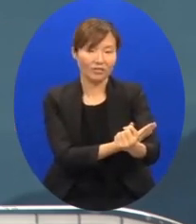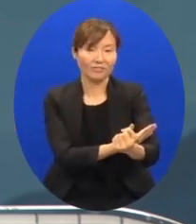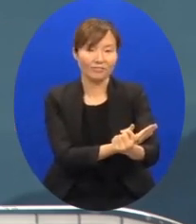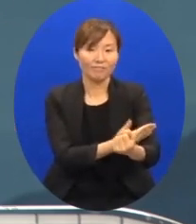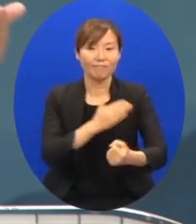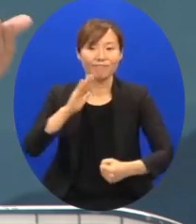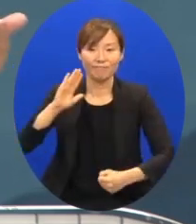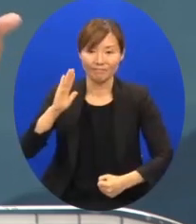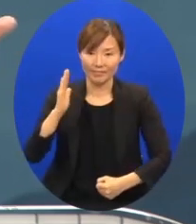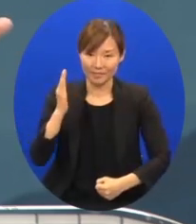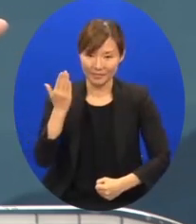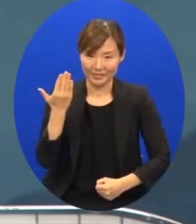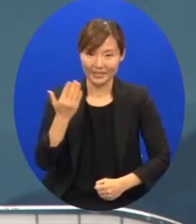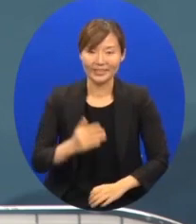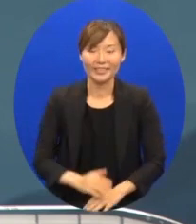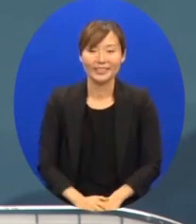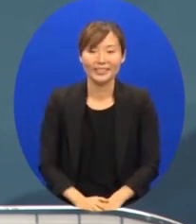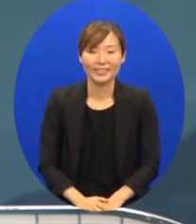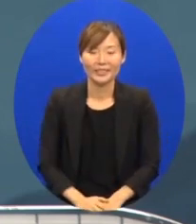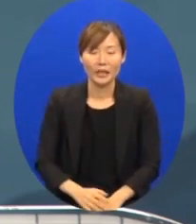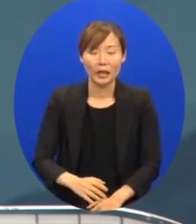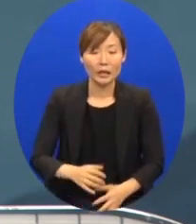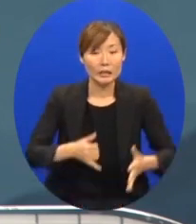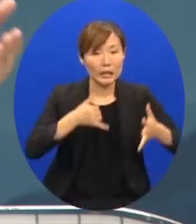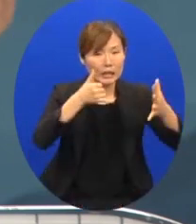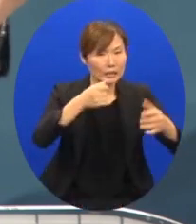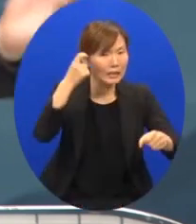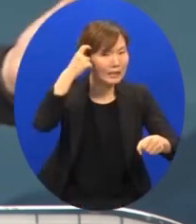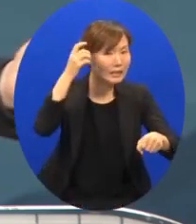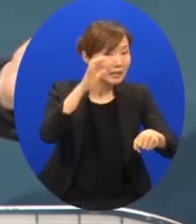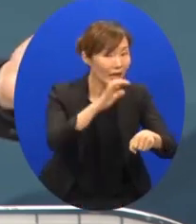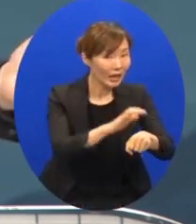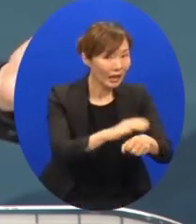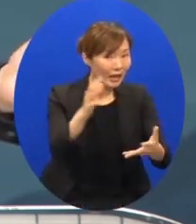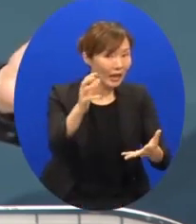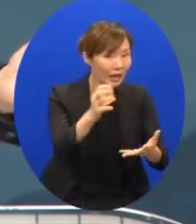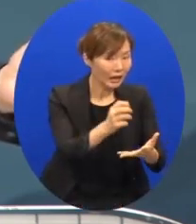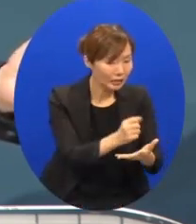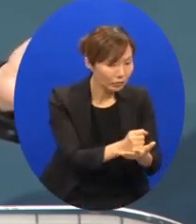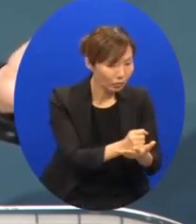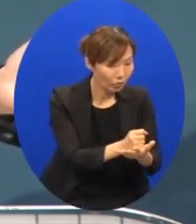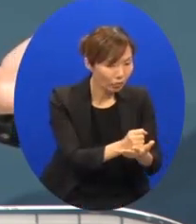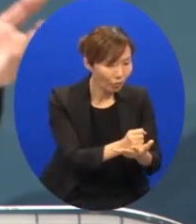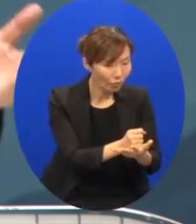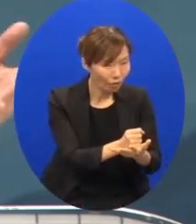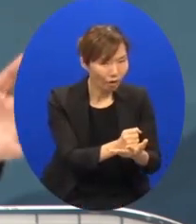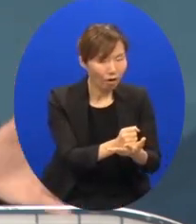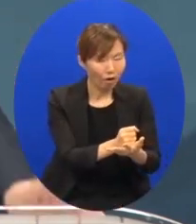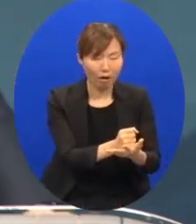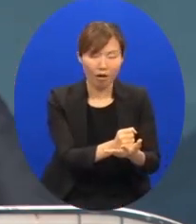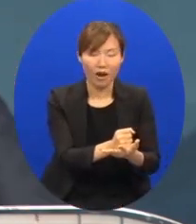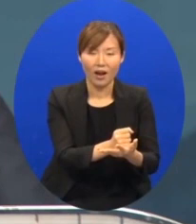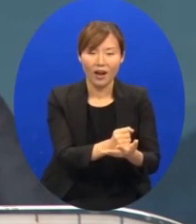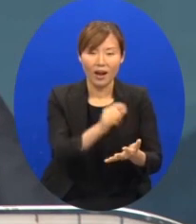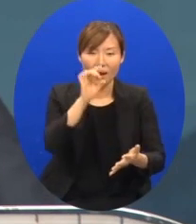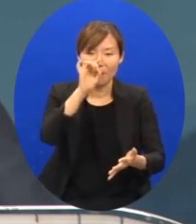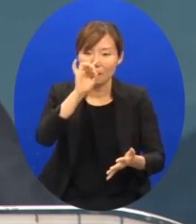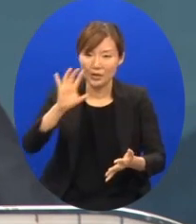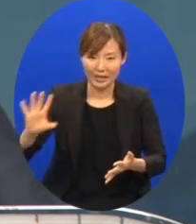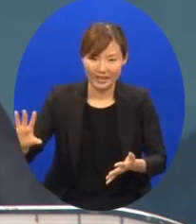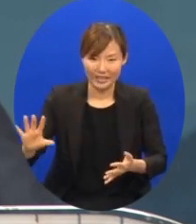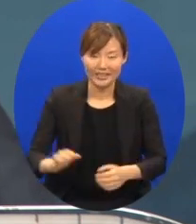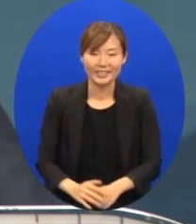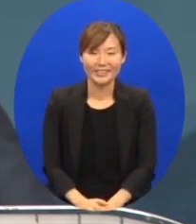세상의 지혜로는 도저히 알 수 없는 것이 하나님의 지혜입니다 7절에 우리는